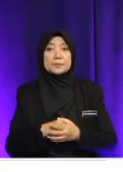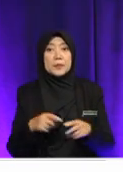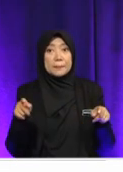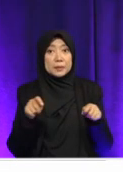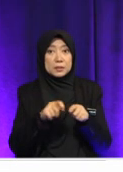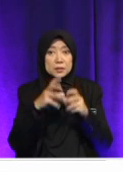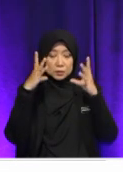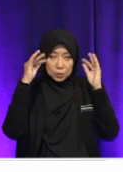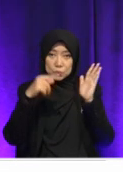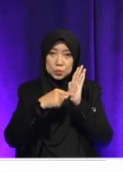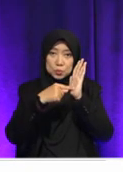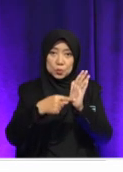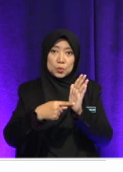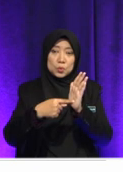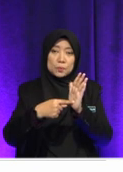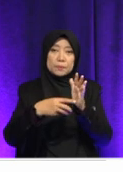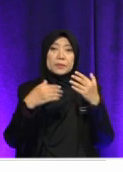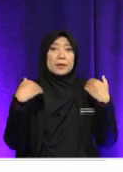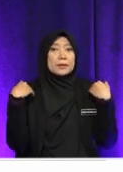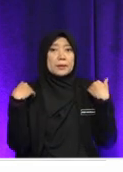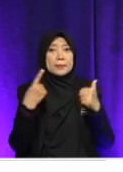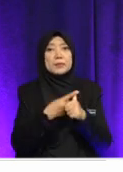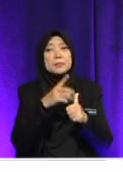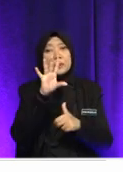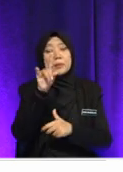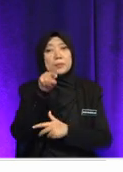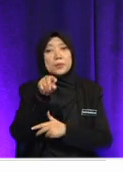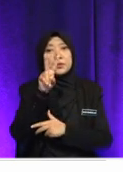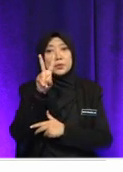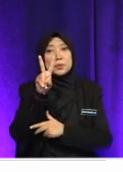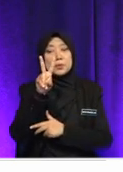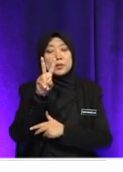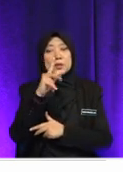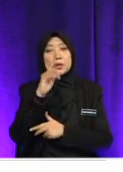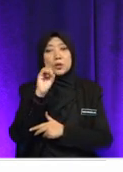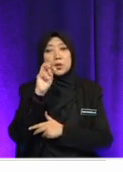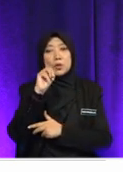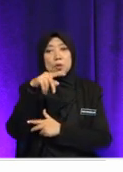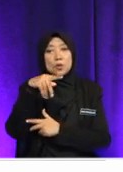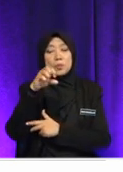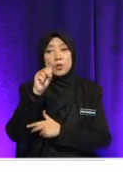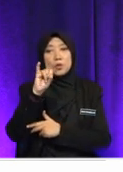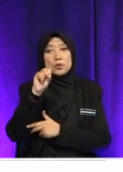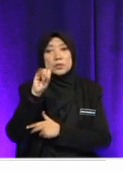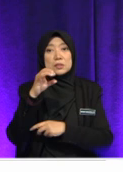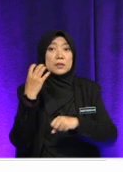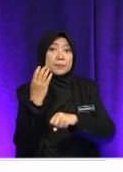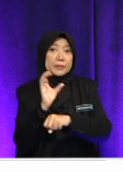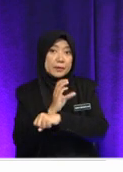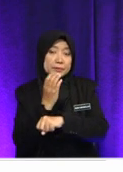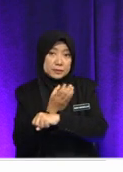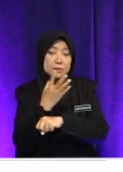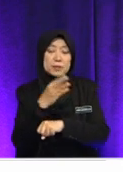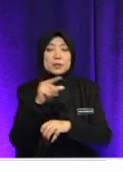yang dipaparkan di sini kita ada yang pertama 8.2 komposisi KC dan kegunaan yang ke